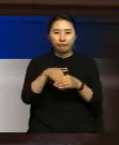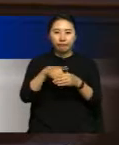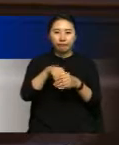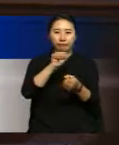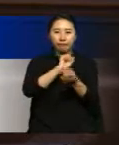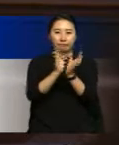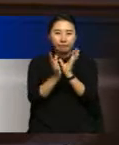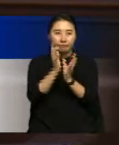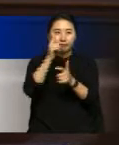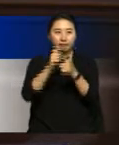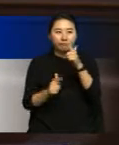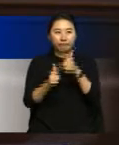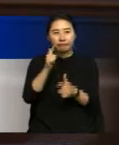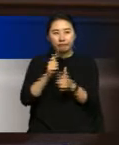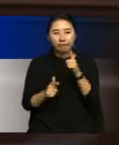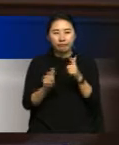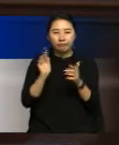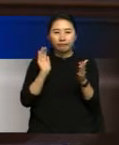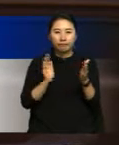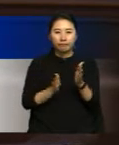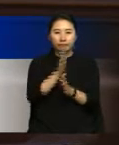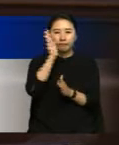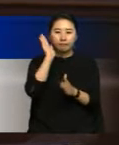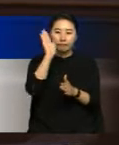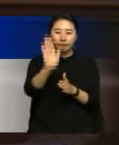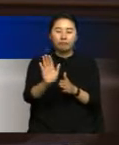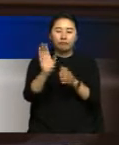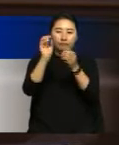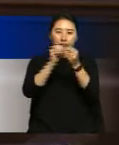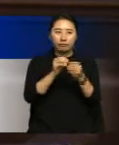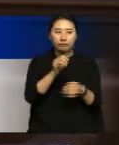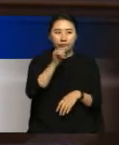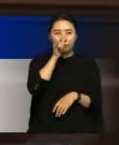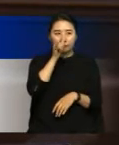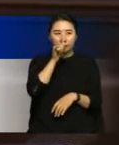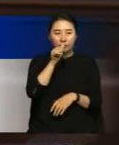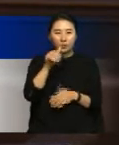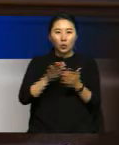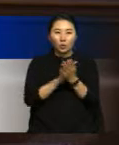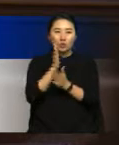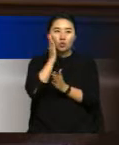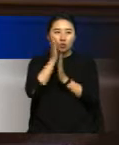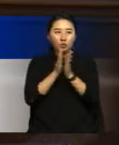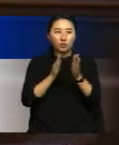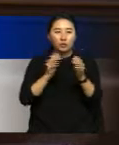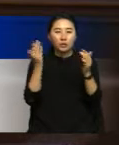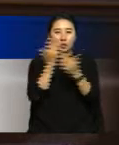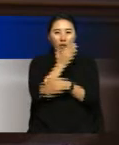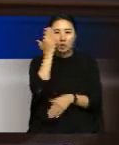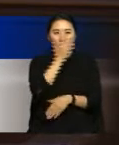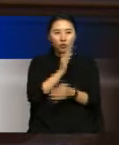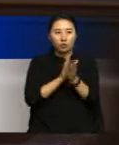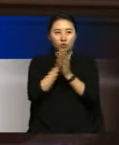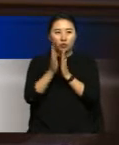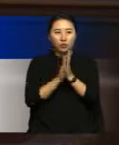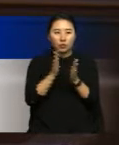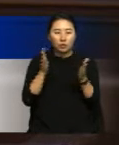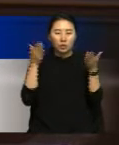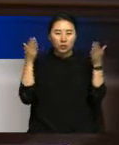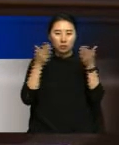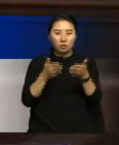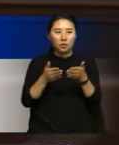꽃에도 우리 시의 미래가 달려 있습니다. 놀자수, 취위에서 산림욕장에